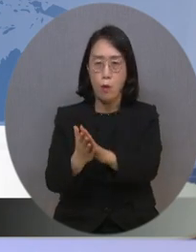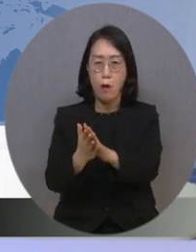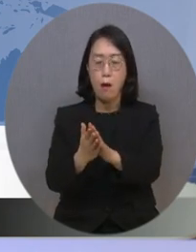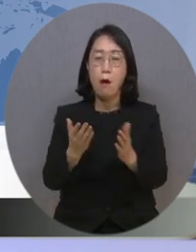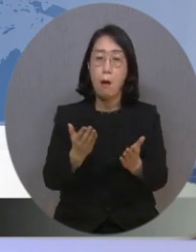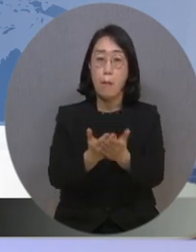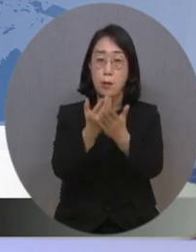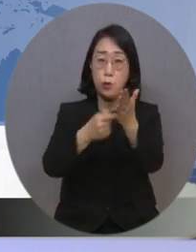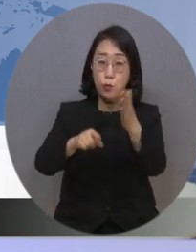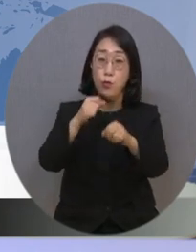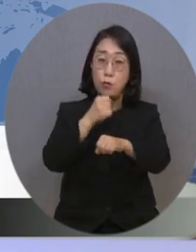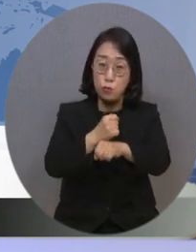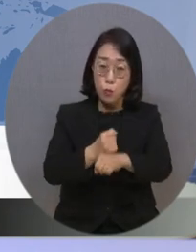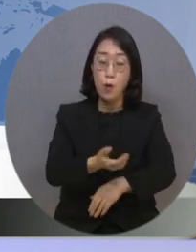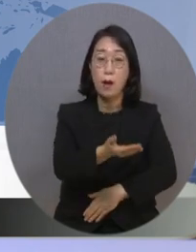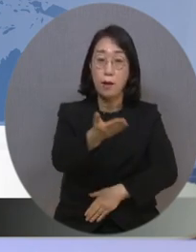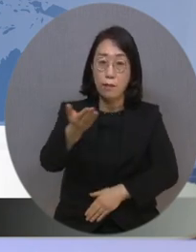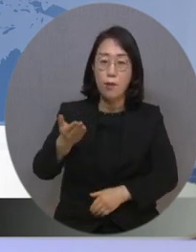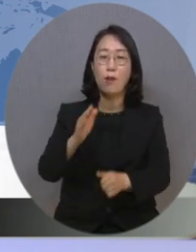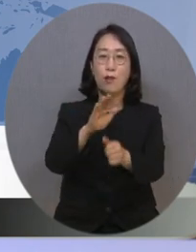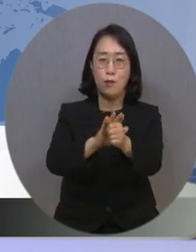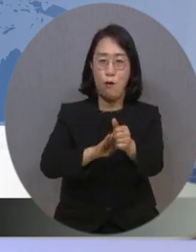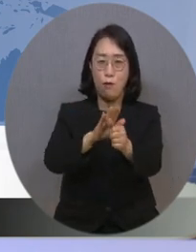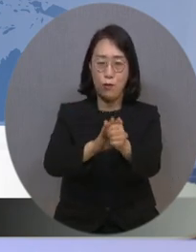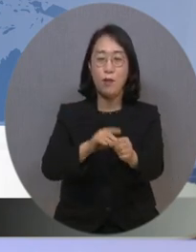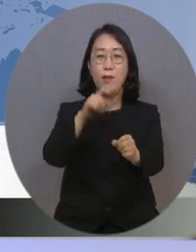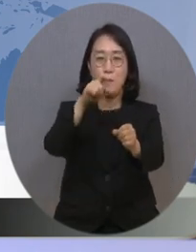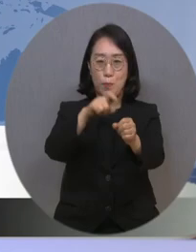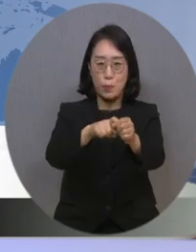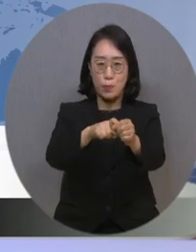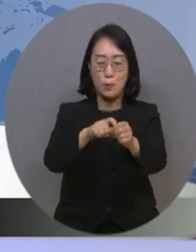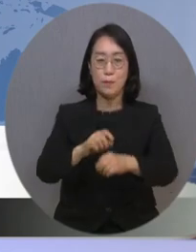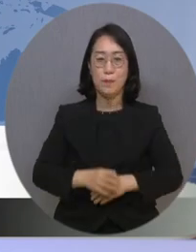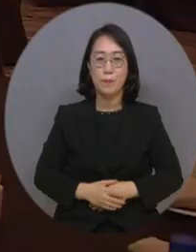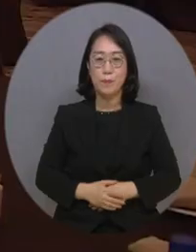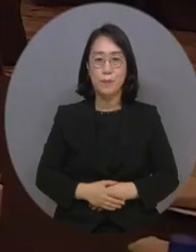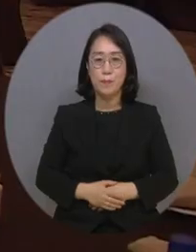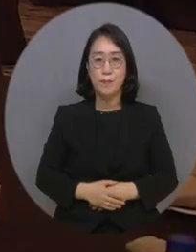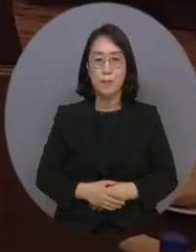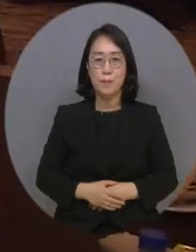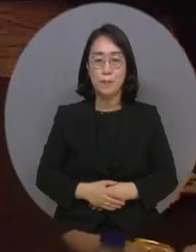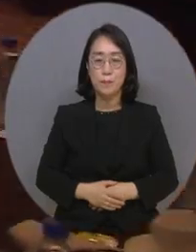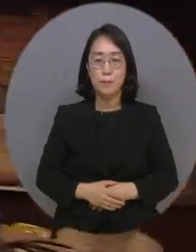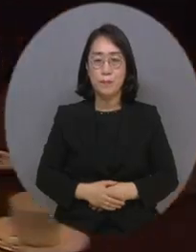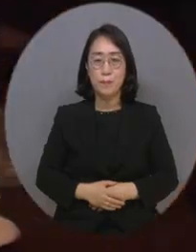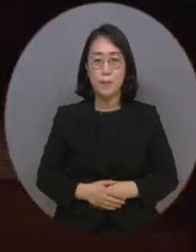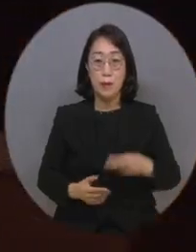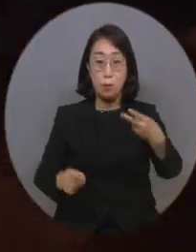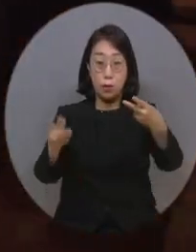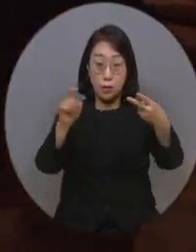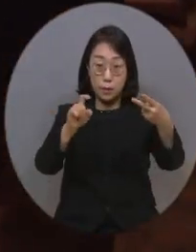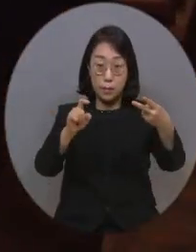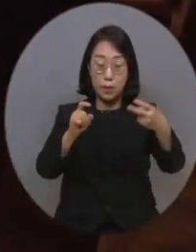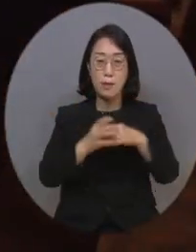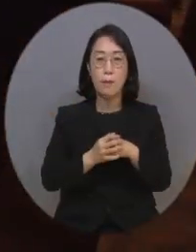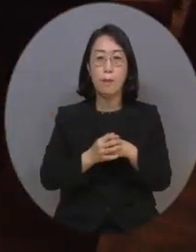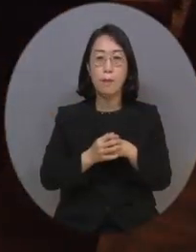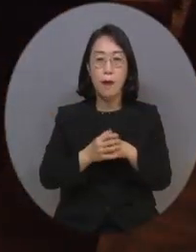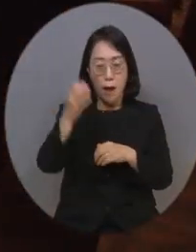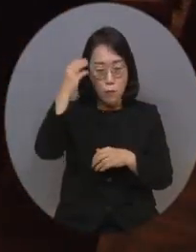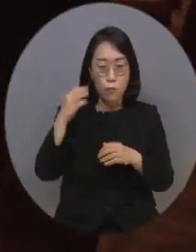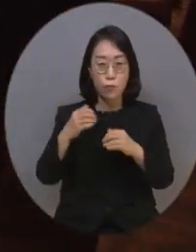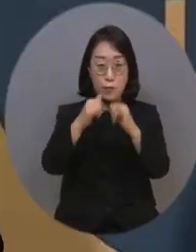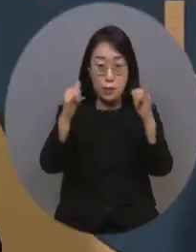발전의 앞장선 혁신가들의 노고를 격려하는 자리가 됐습니다 지난 10일 한국 서부발전과